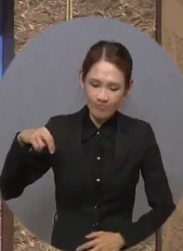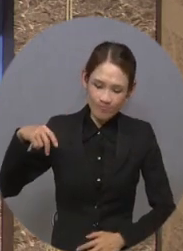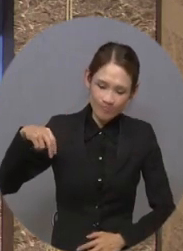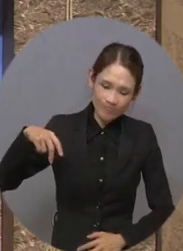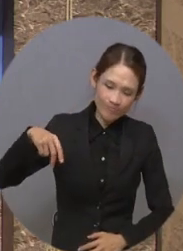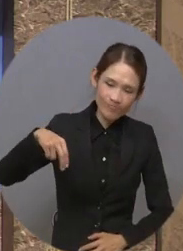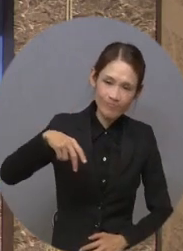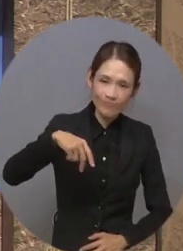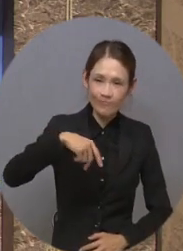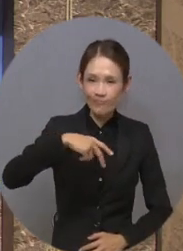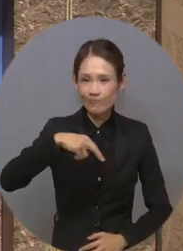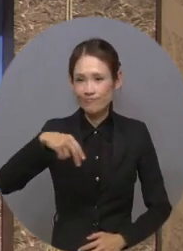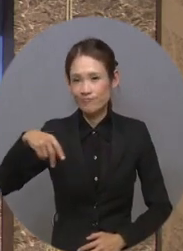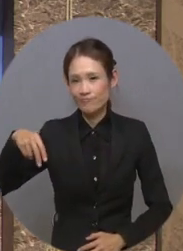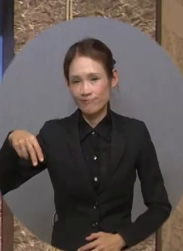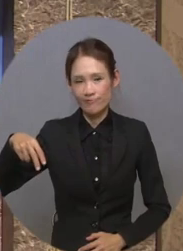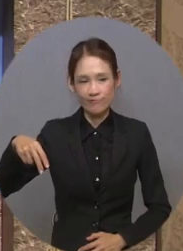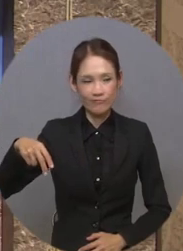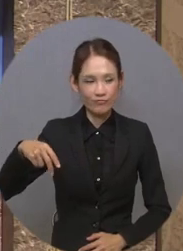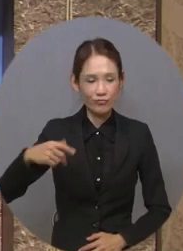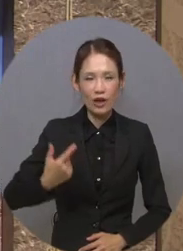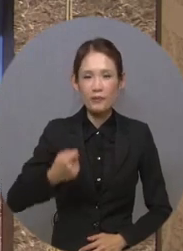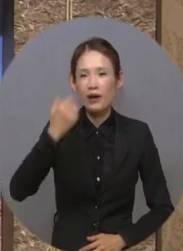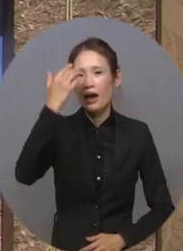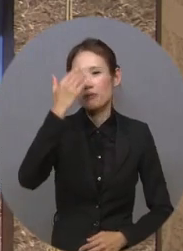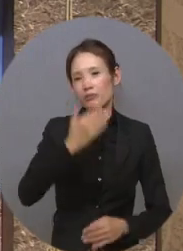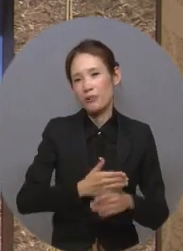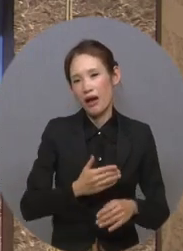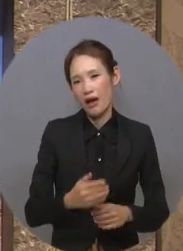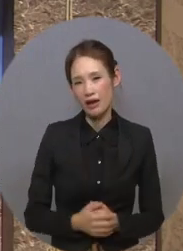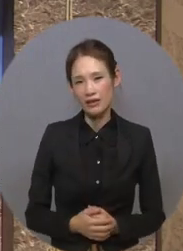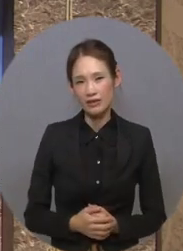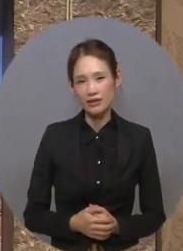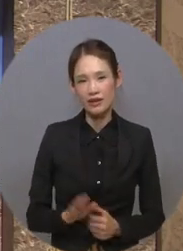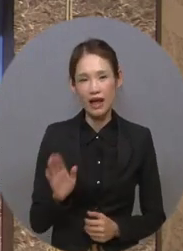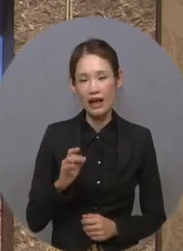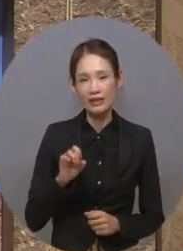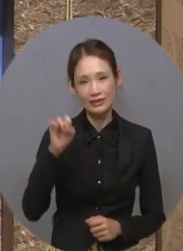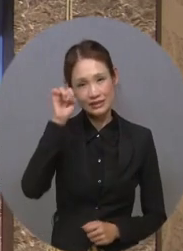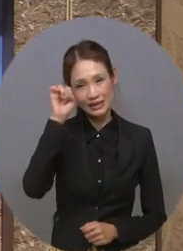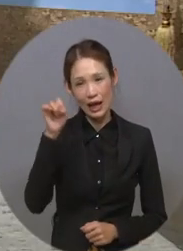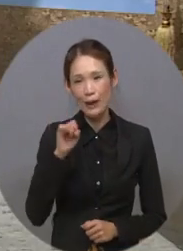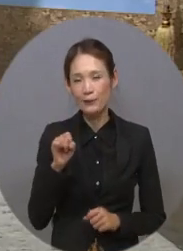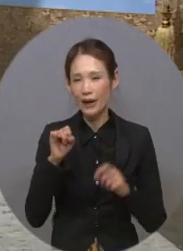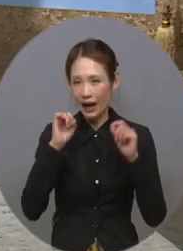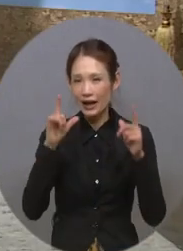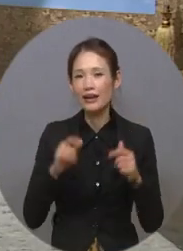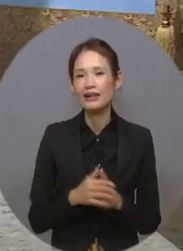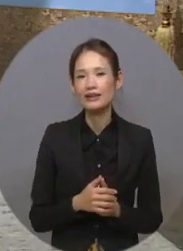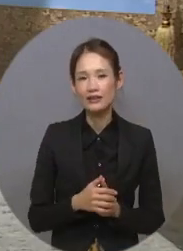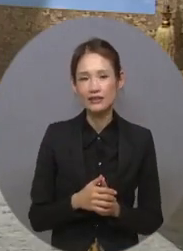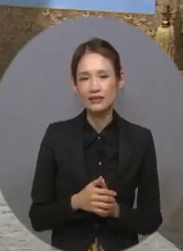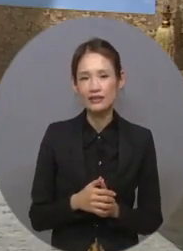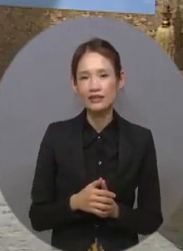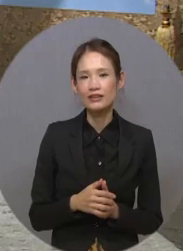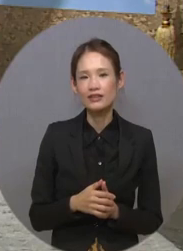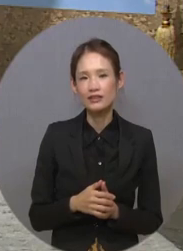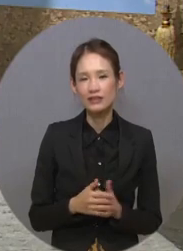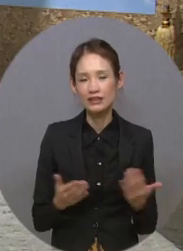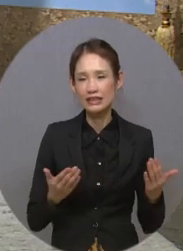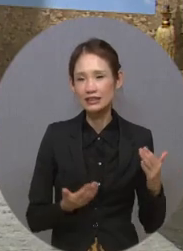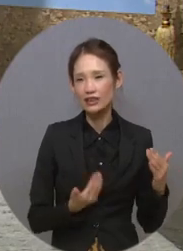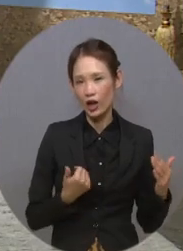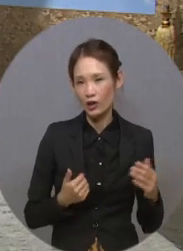걷거든요. 아무래도 좀 일찍 문 닫다 보니까 식당들이. 아니, 그러니까 새벽에 일어나서. 아, 식당. 네. 아, 일찍 일어나셔서? 네. 일과